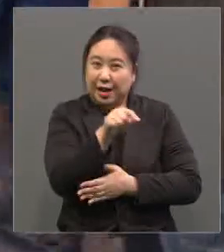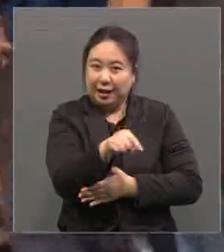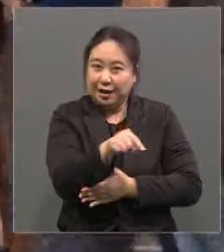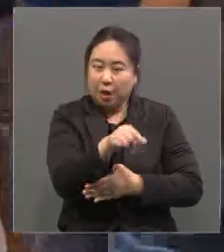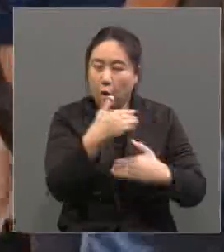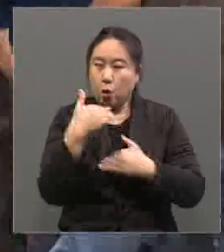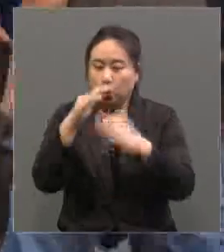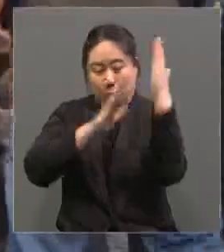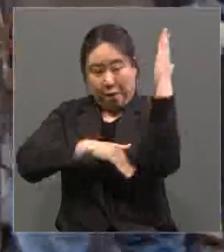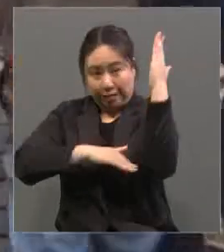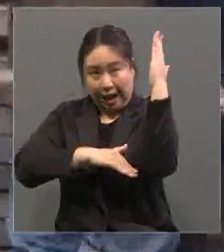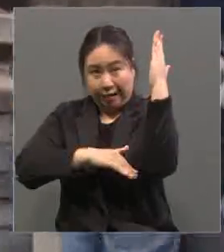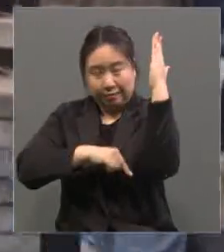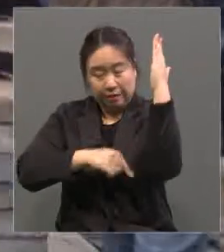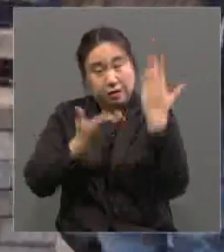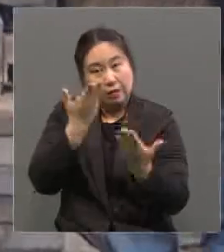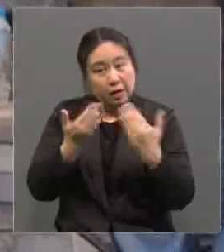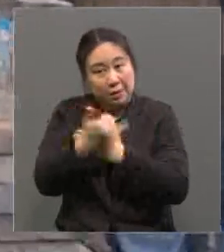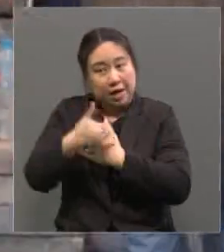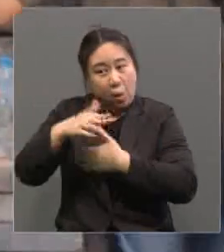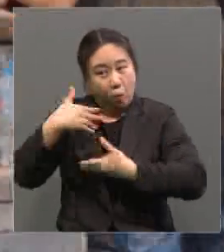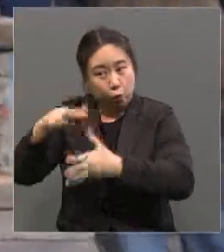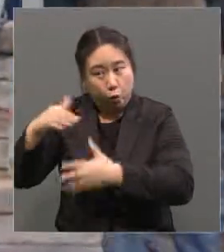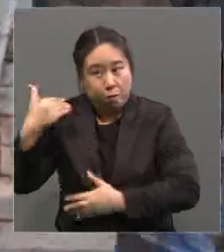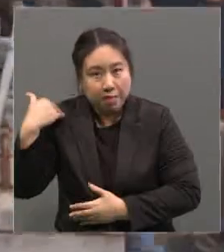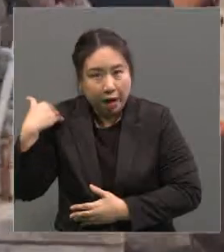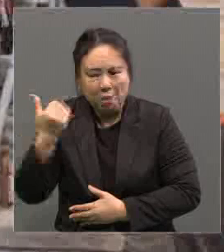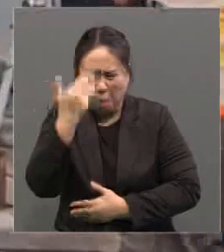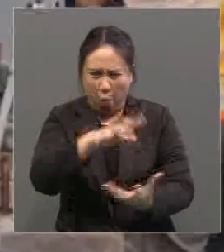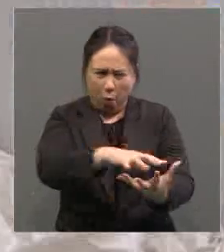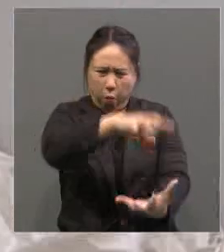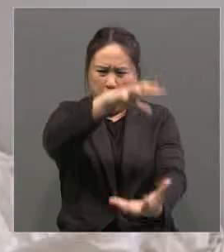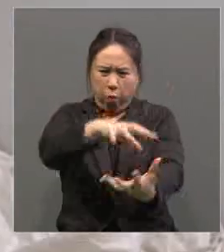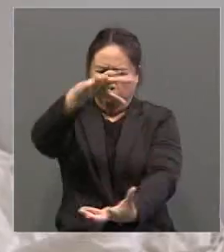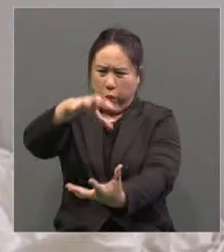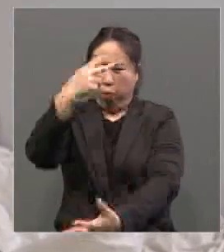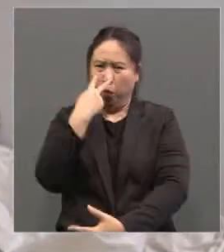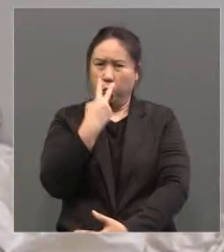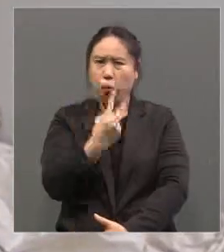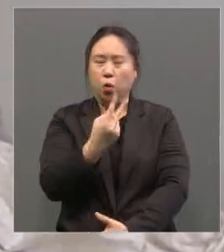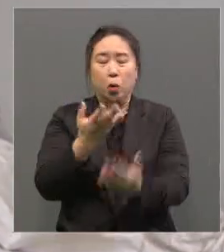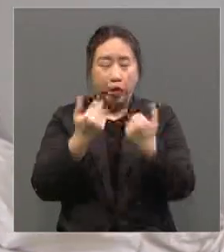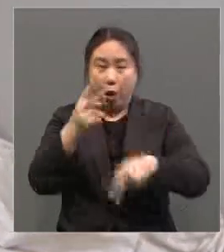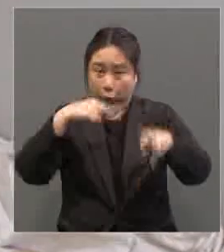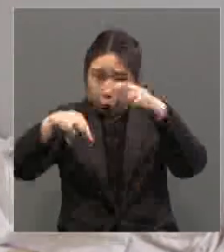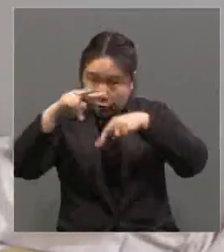งไปที่ชายแดนภาคใต้หรือว่าส่งออกไปประเทศที่3หรือไม่เพราะว่ามีจำนวนมากค่ะจากการตรวจสอบ